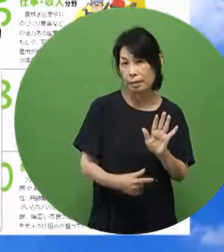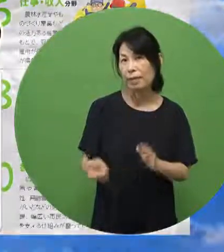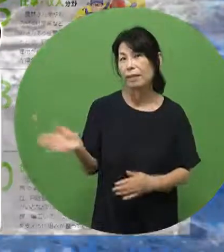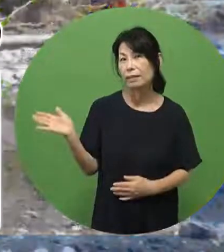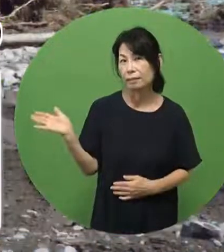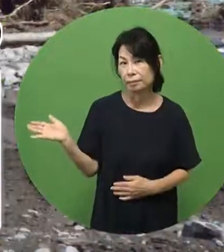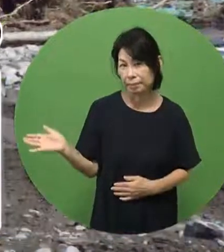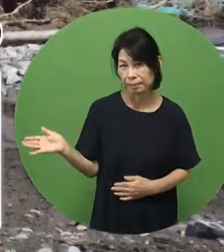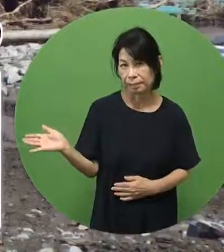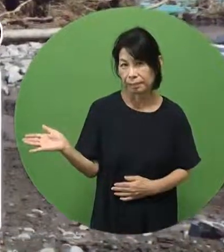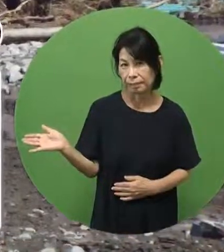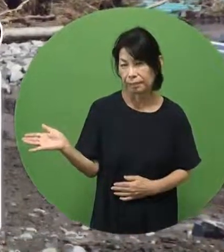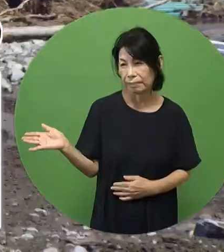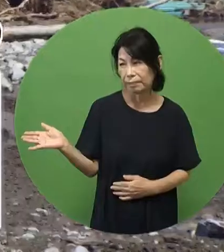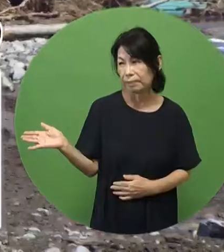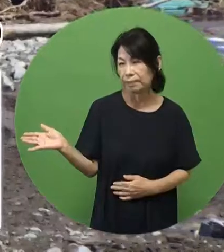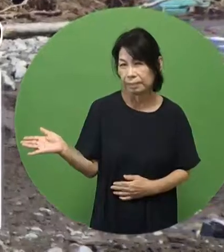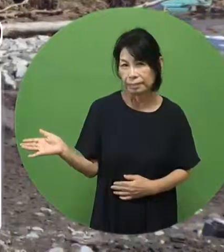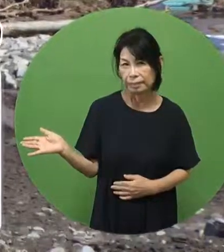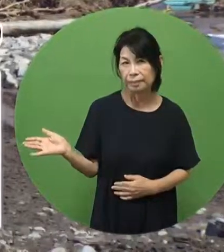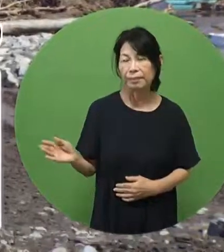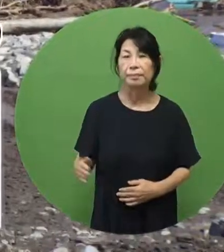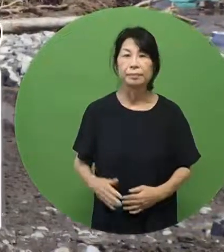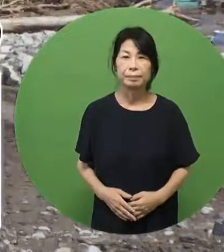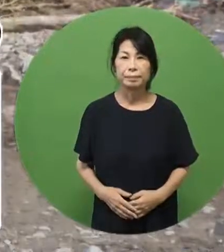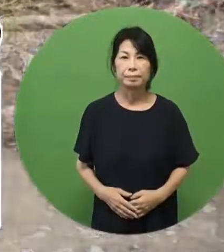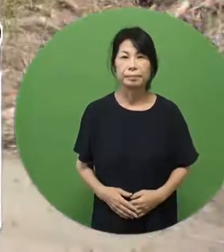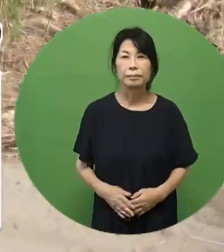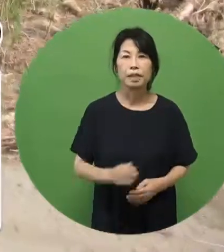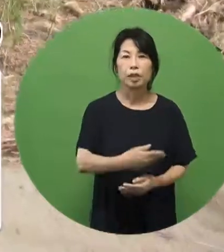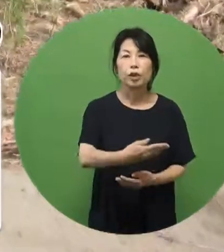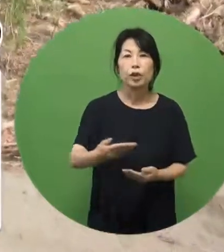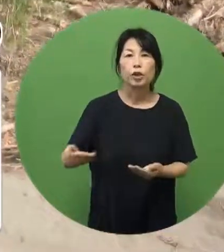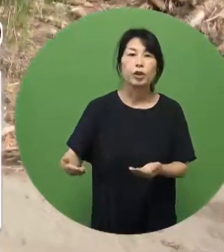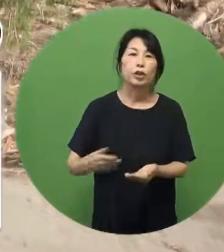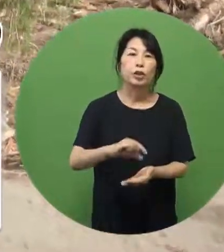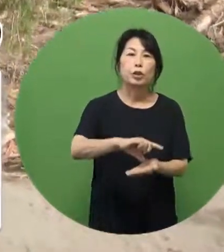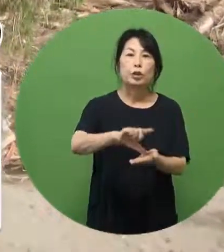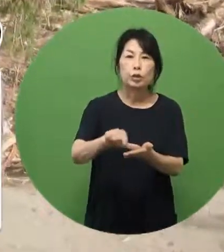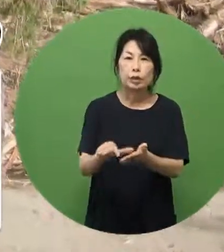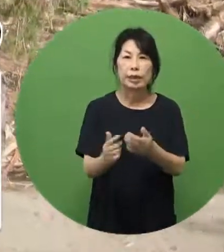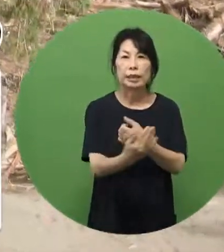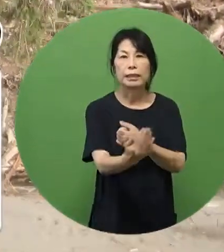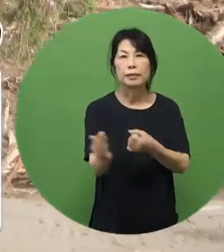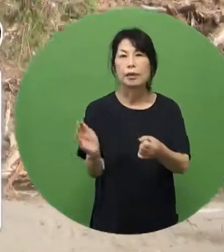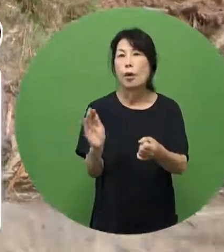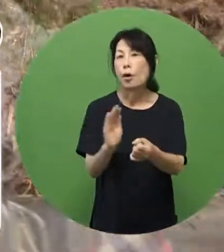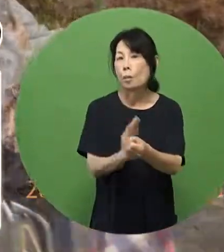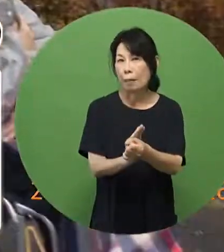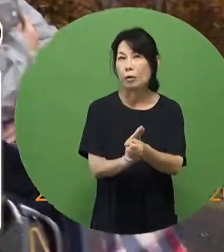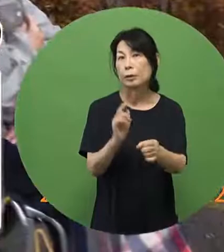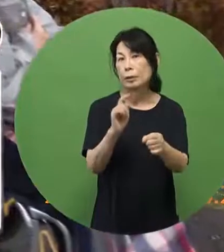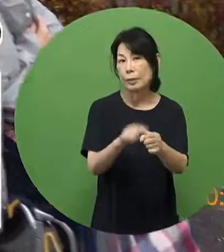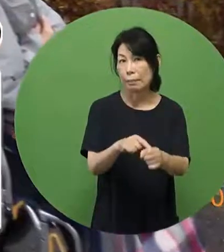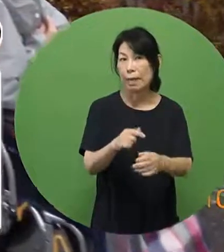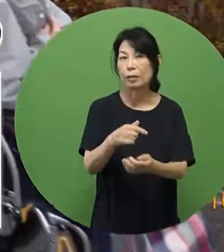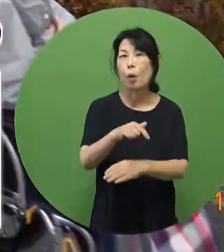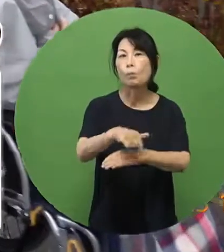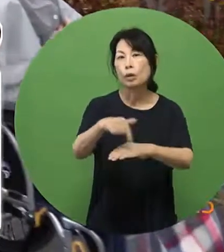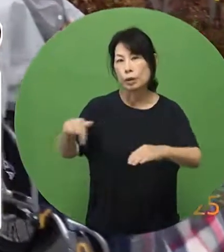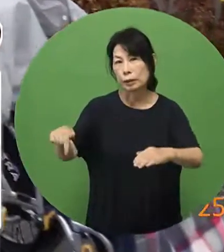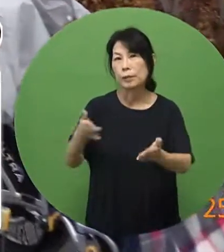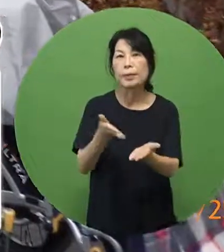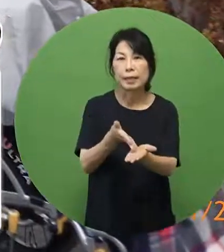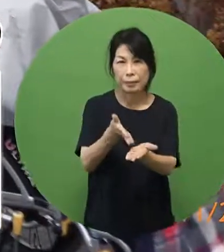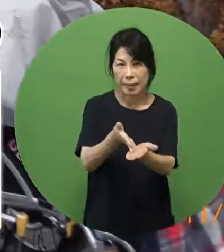週のテーマはみんなで取り組む流域治水プロジェクト、水災害の被害軽減と避難のために